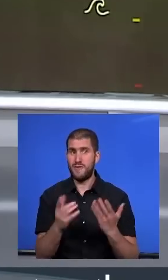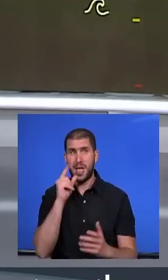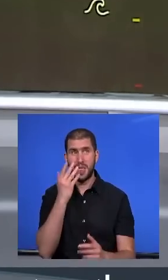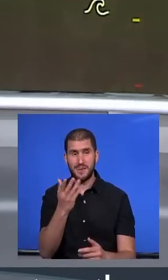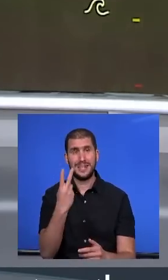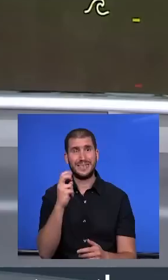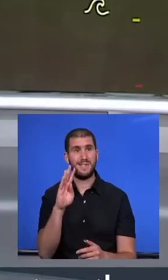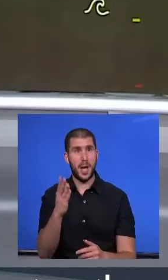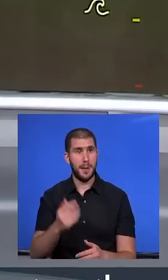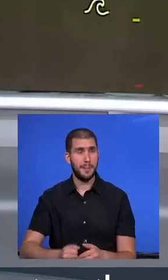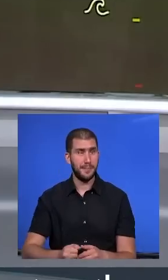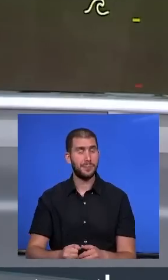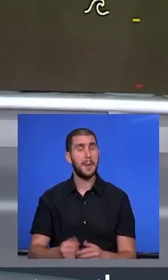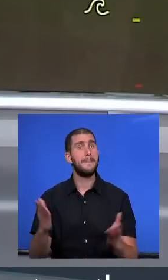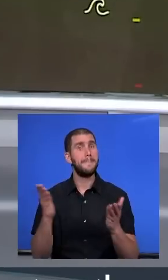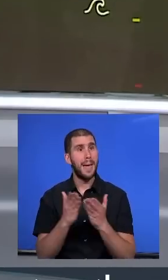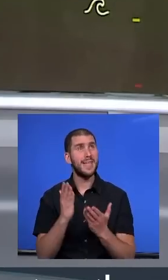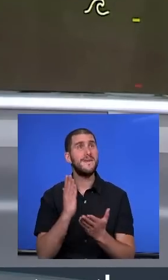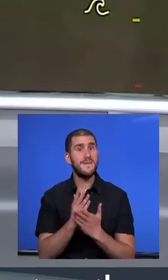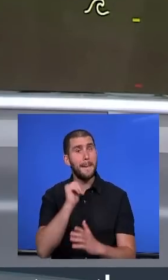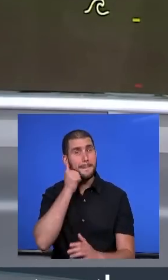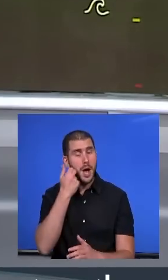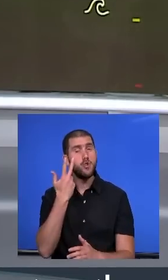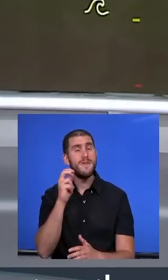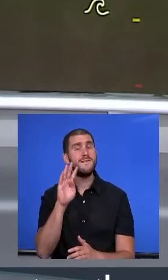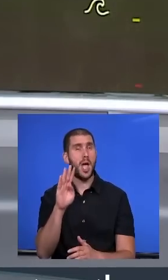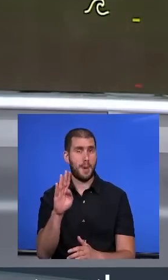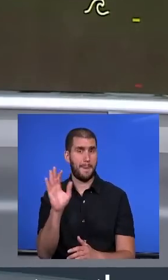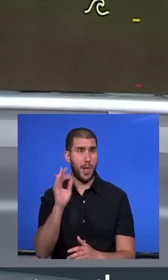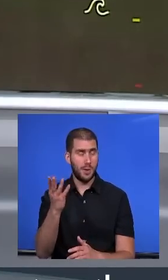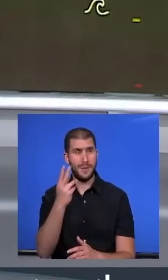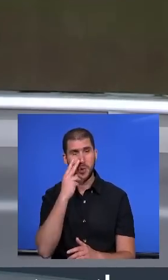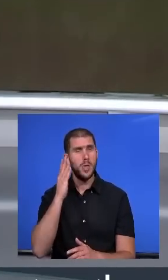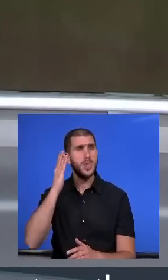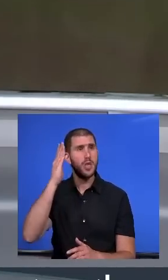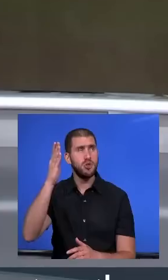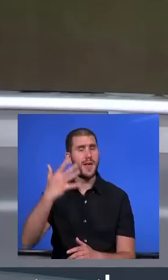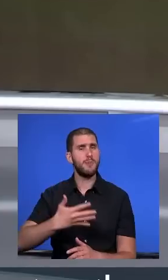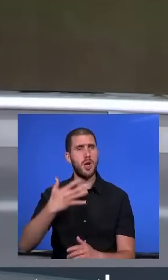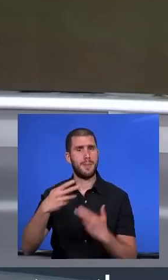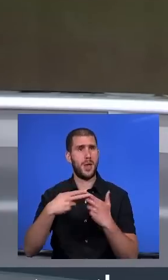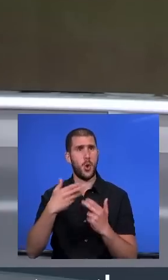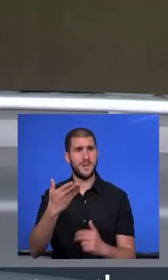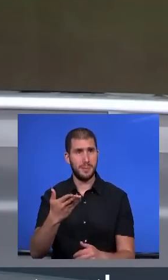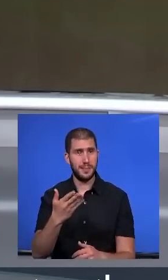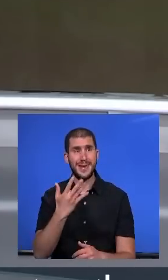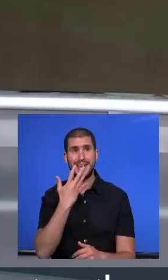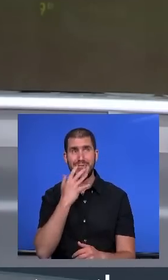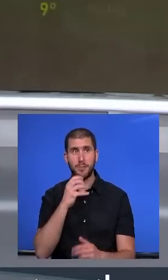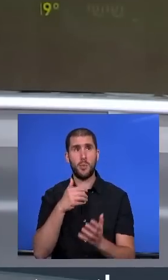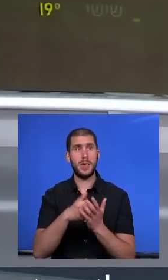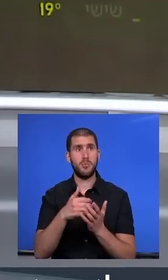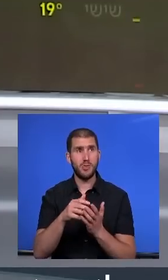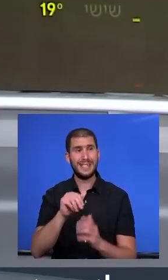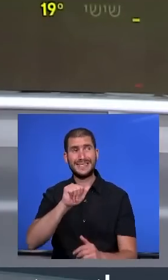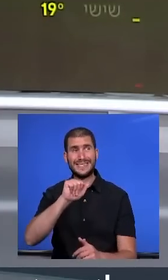24 מעלות. באילת כבר מחר 34 מעלות. והנה התשקיף שלנו לחמשת הימים הקרובים. ההתחממות נמשכת, השיא